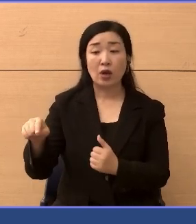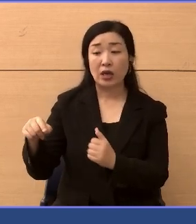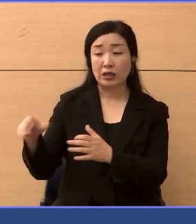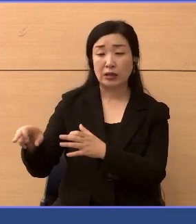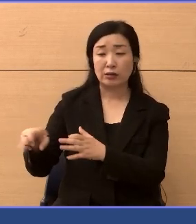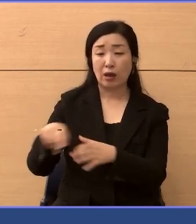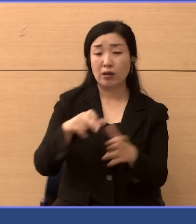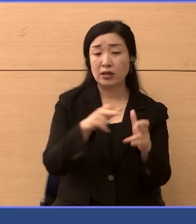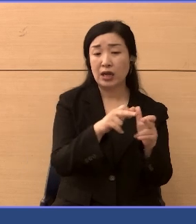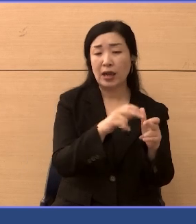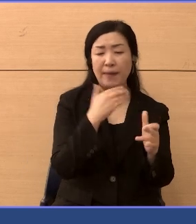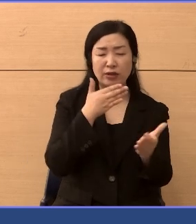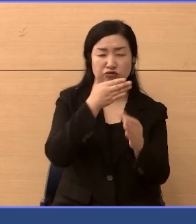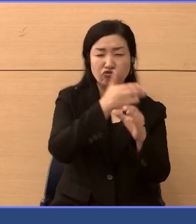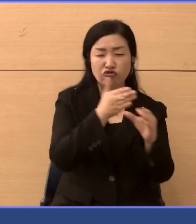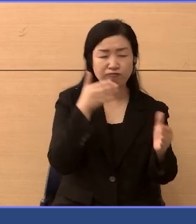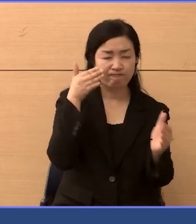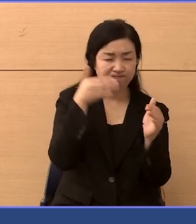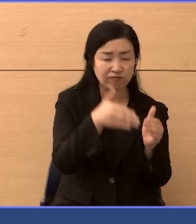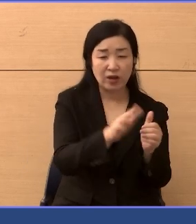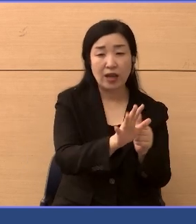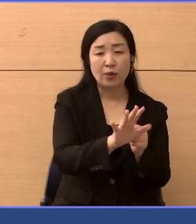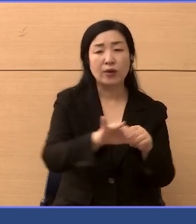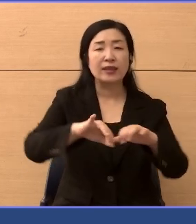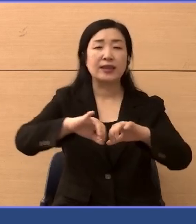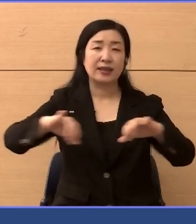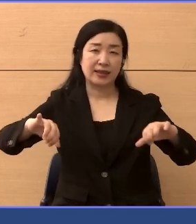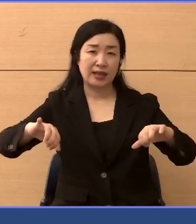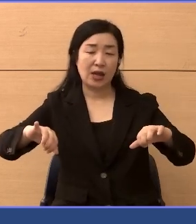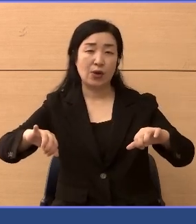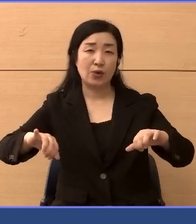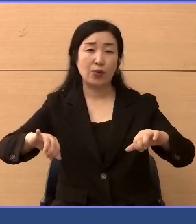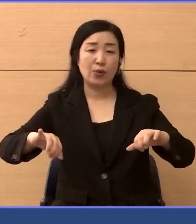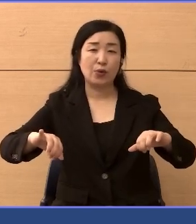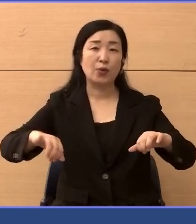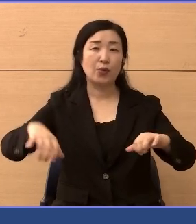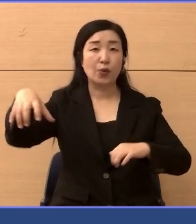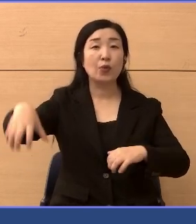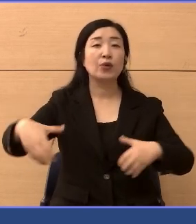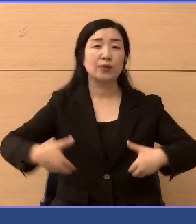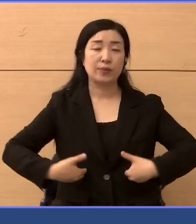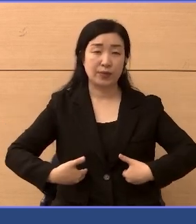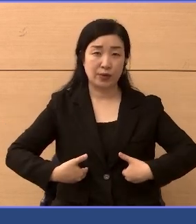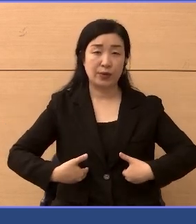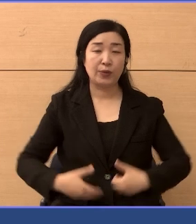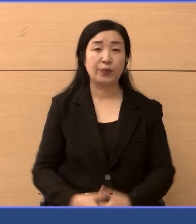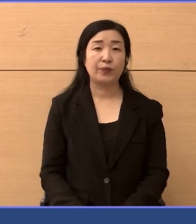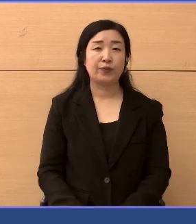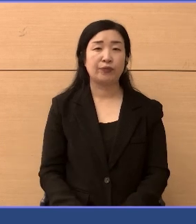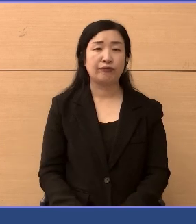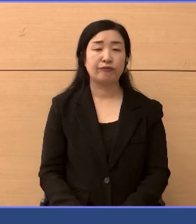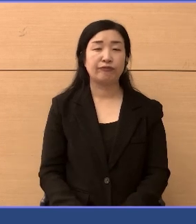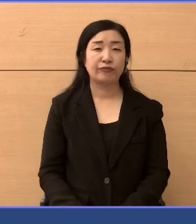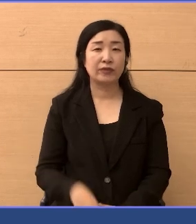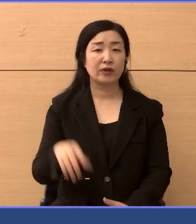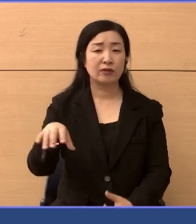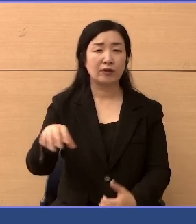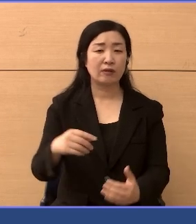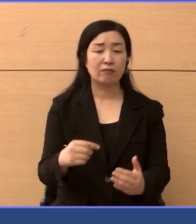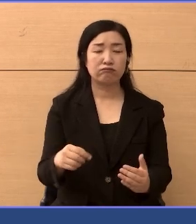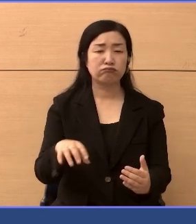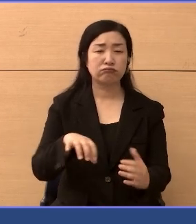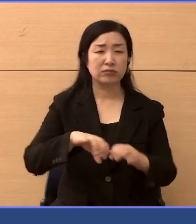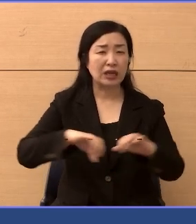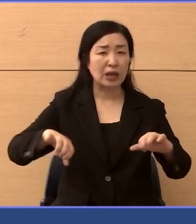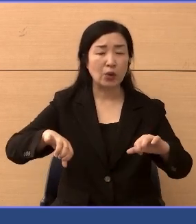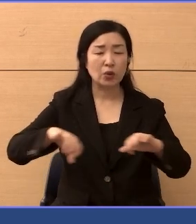for the other 시간과 siblings 공간을 and that their 따로 마련할 development 필요가 is not 있습니다. 그래서 neglected 이러한 아이들이 소홀히 되지 않도록 in deference